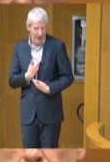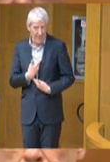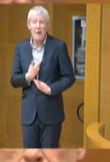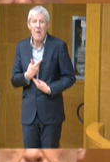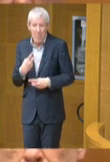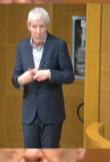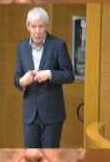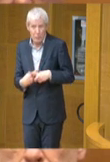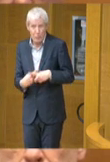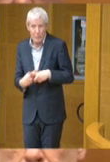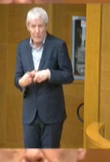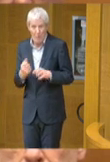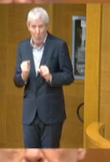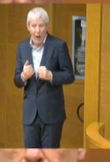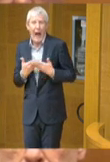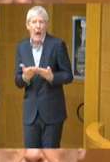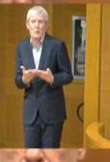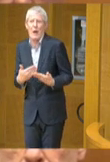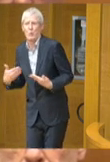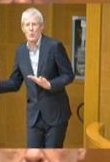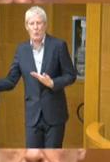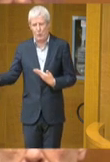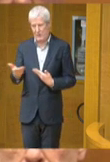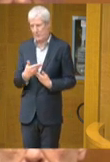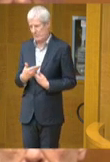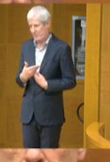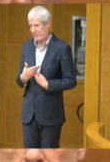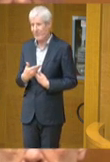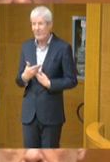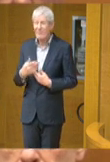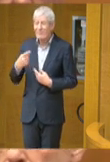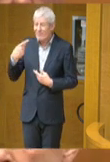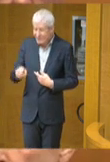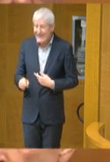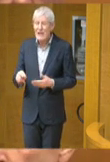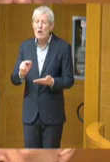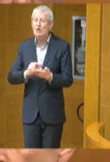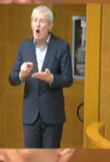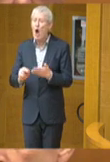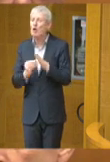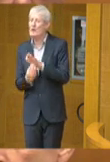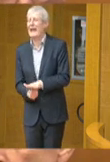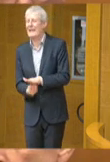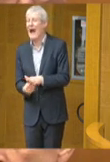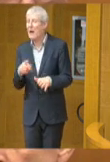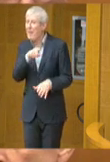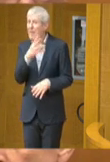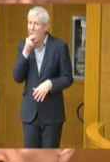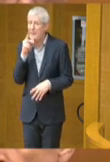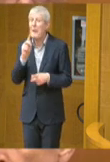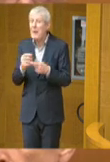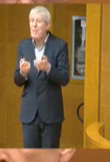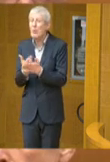realtà può aiutare veramente tutti. E visto che la sottosegretaria ha parlato dell'importanza dello sport,